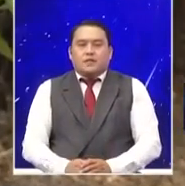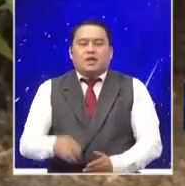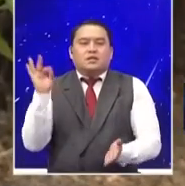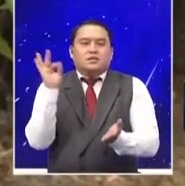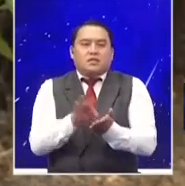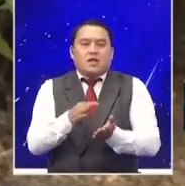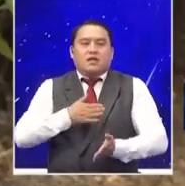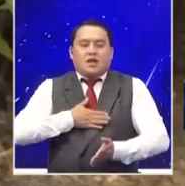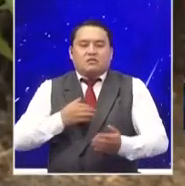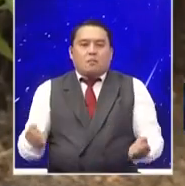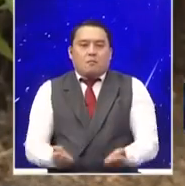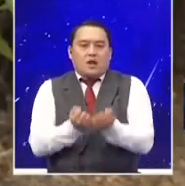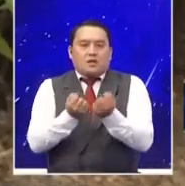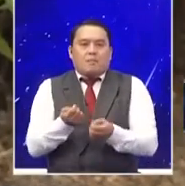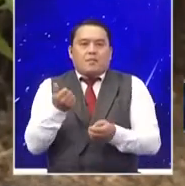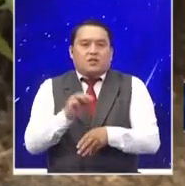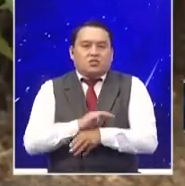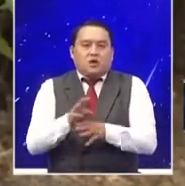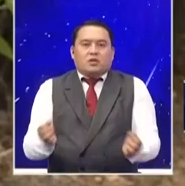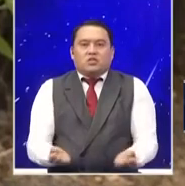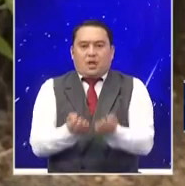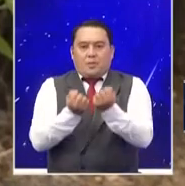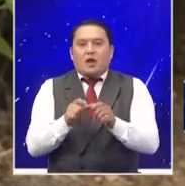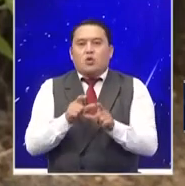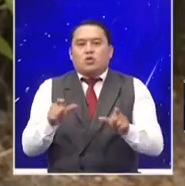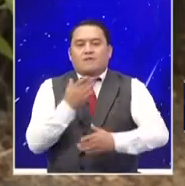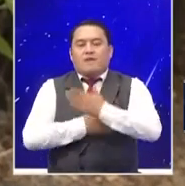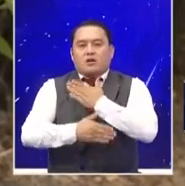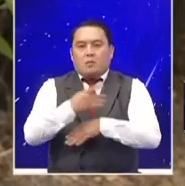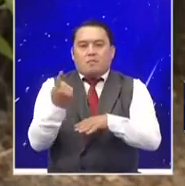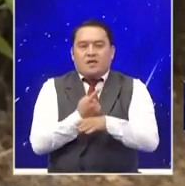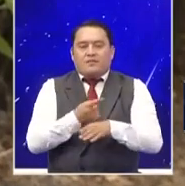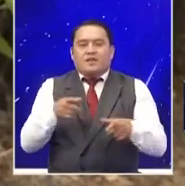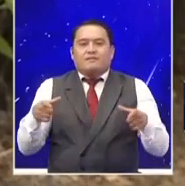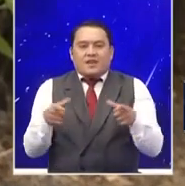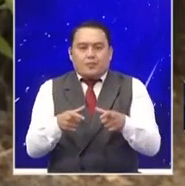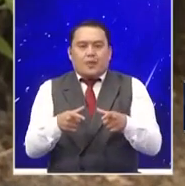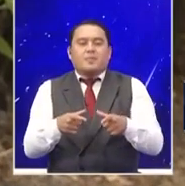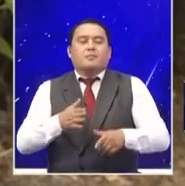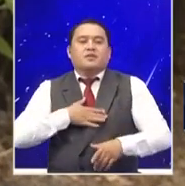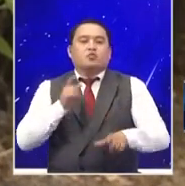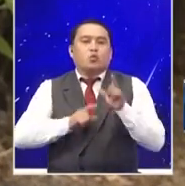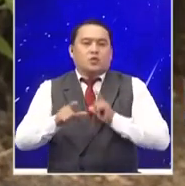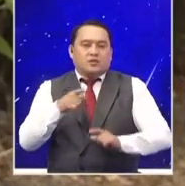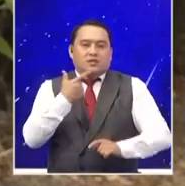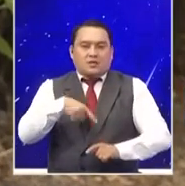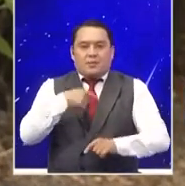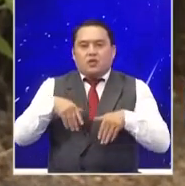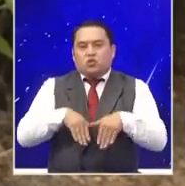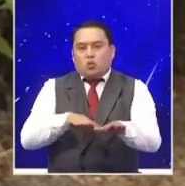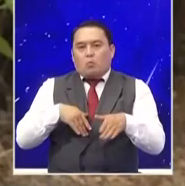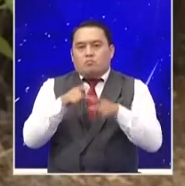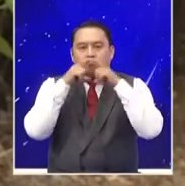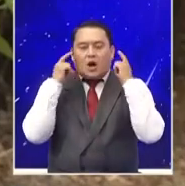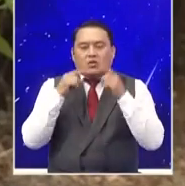Цель нашего проекта – поддержка малообеспеченных многодетных семей и людей с инвалидностью в период пандемии. Мы со студентами собственноручно шьем тканевые